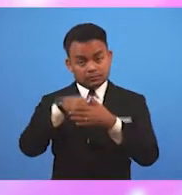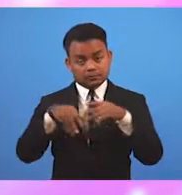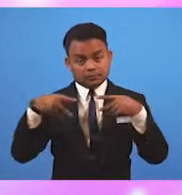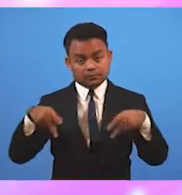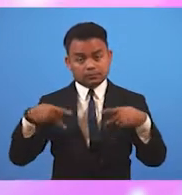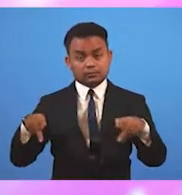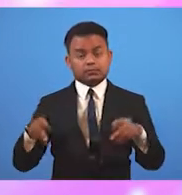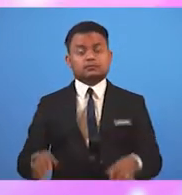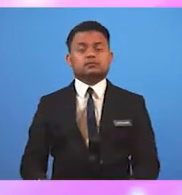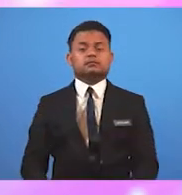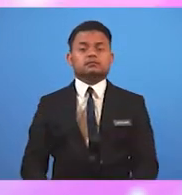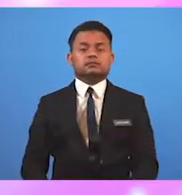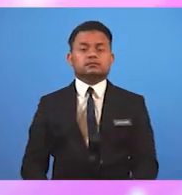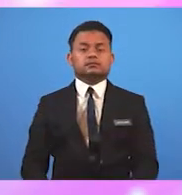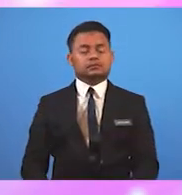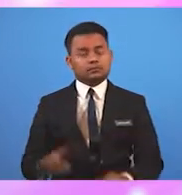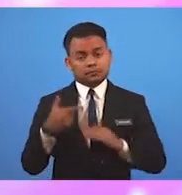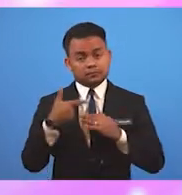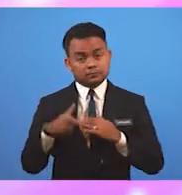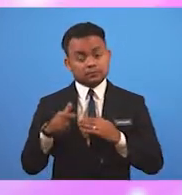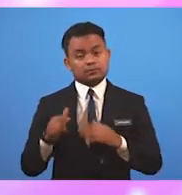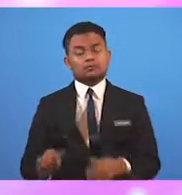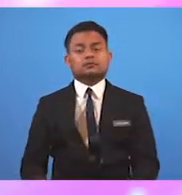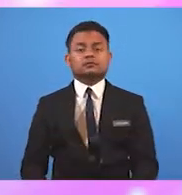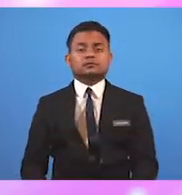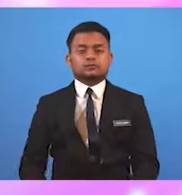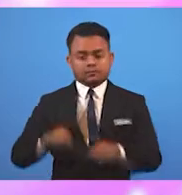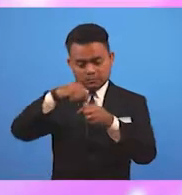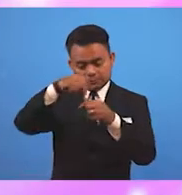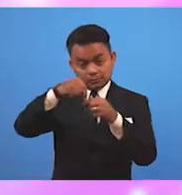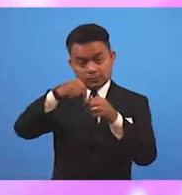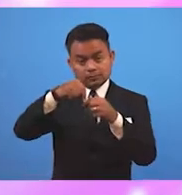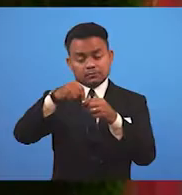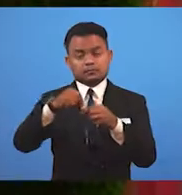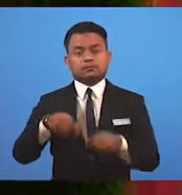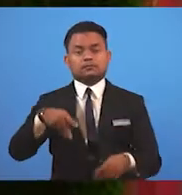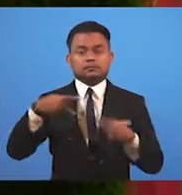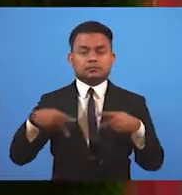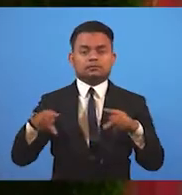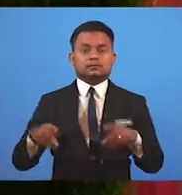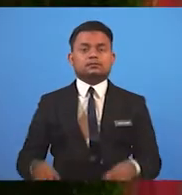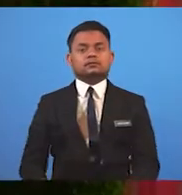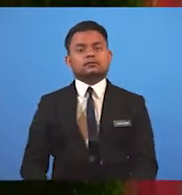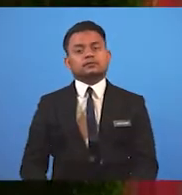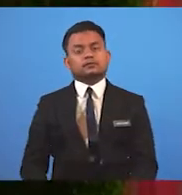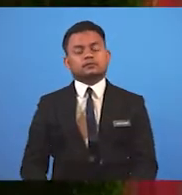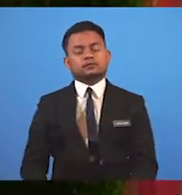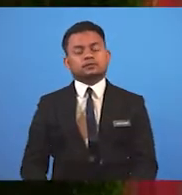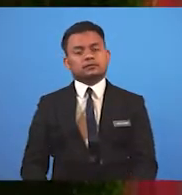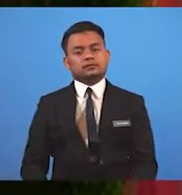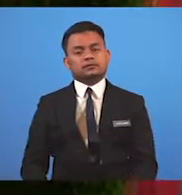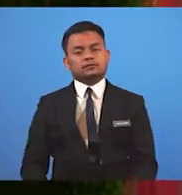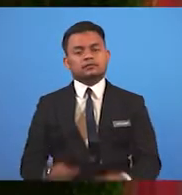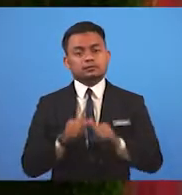steril dan kemudian para pelajar perlu mengikat plastik tersebut. Ini adalah bergantung